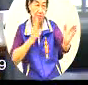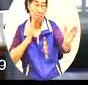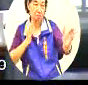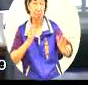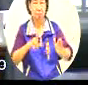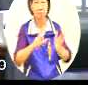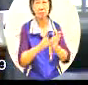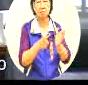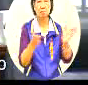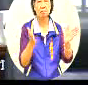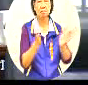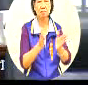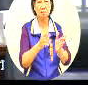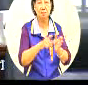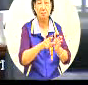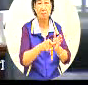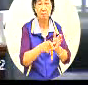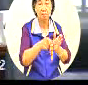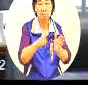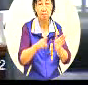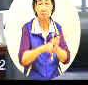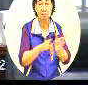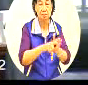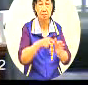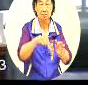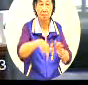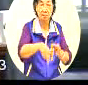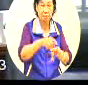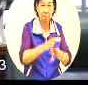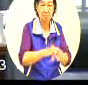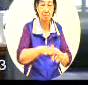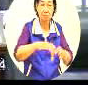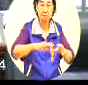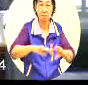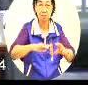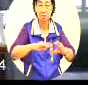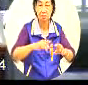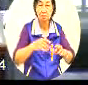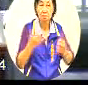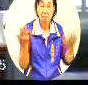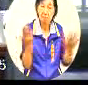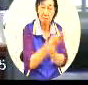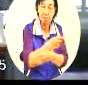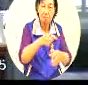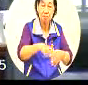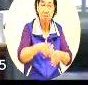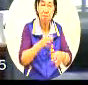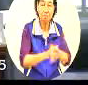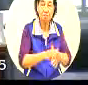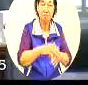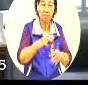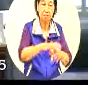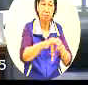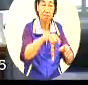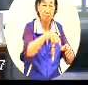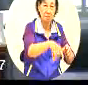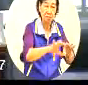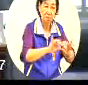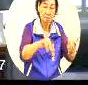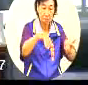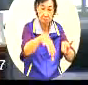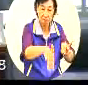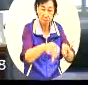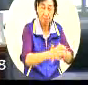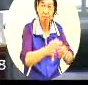候，也第一个造成当地交通的拥塞，第二个部分也造成说当地的这个居民他们的生活不